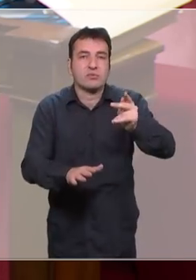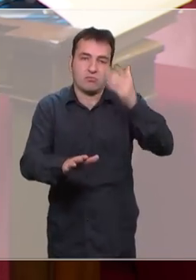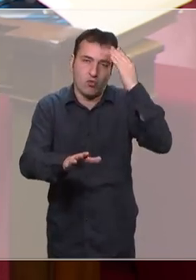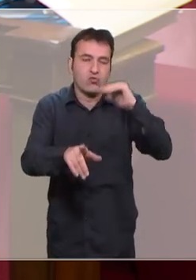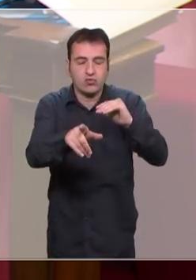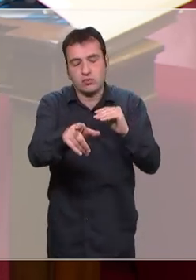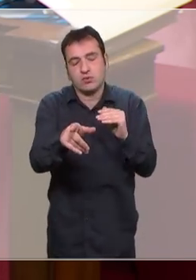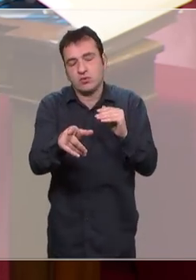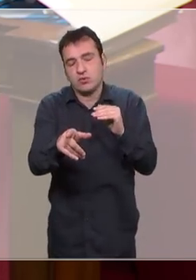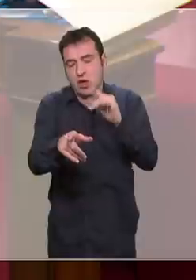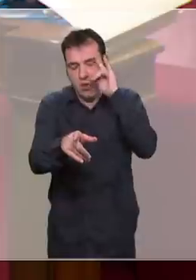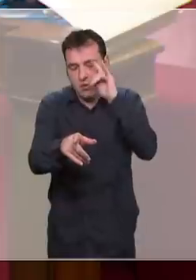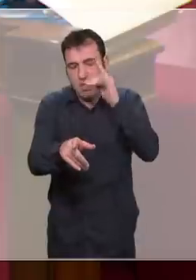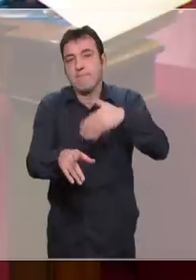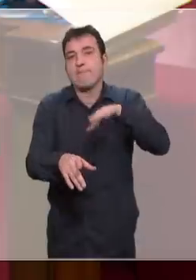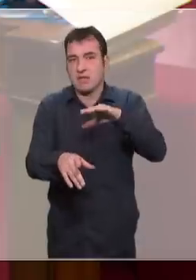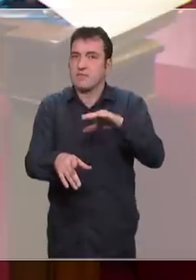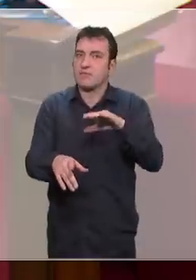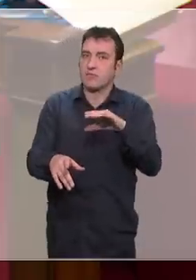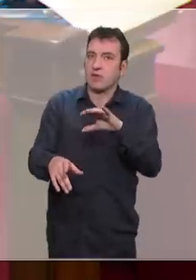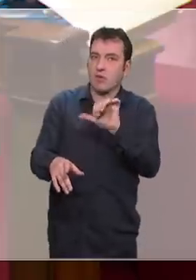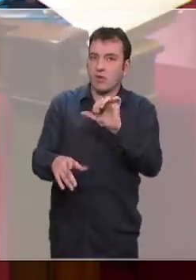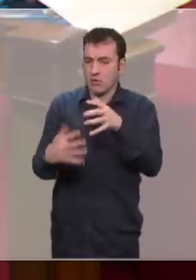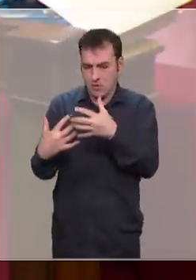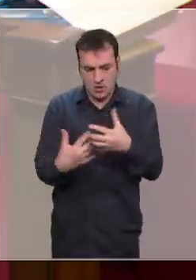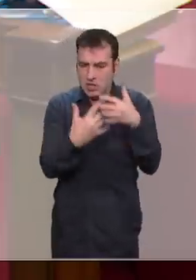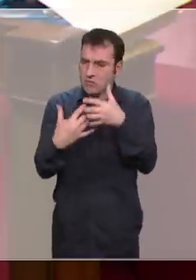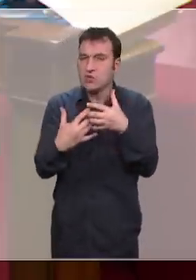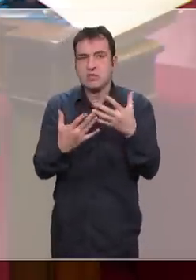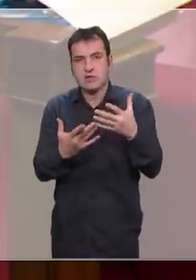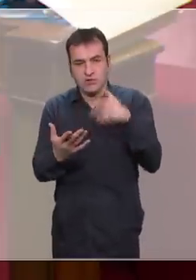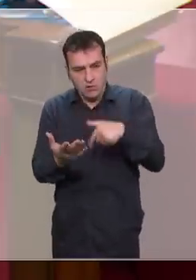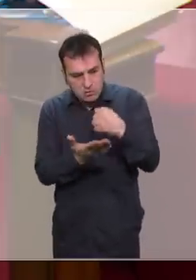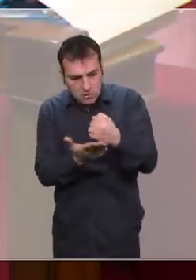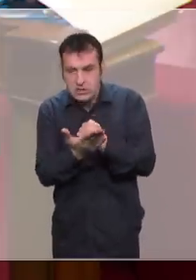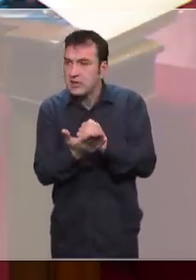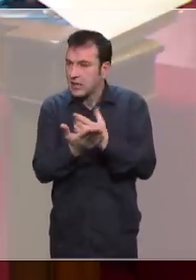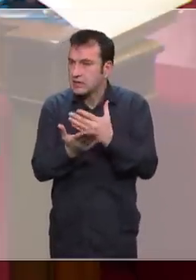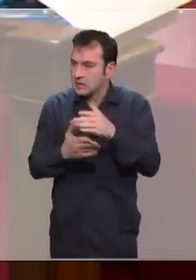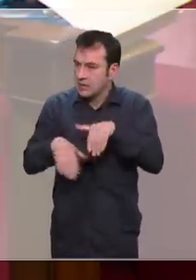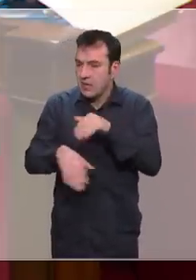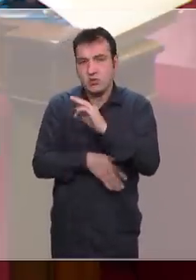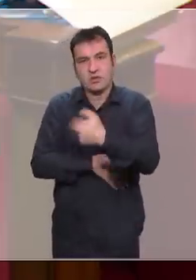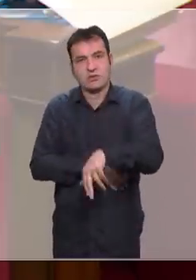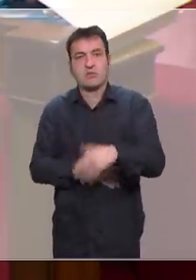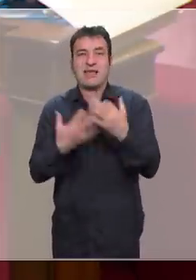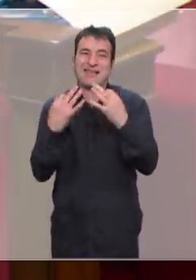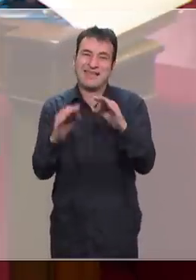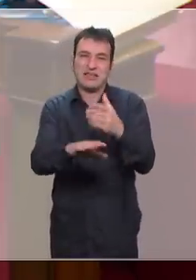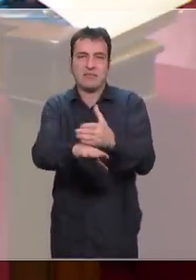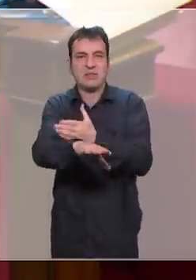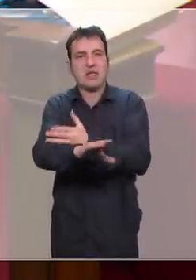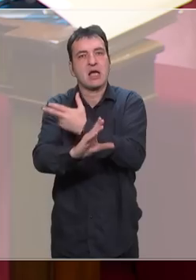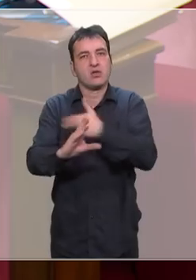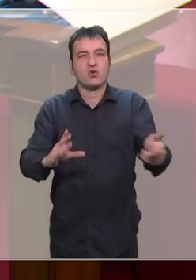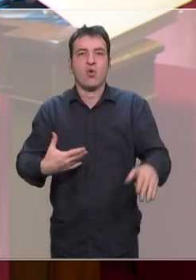foi, éprouvons déjà les dispositifs mis en œuvre, testons déjà ce qui est mis en place. Il y a 10 milliards d'euros sur la